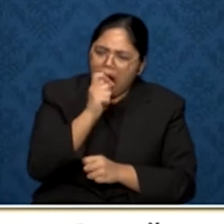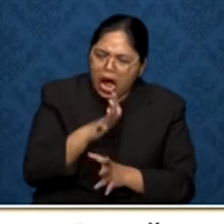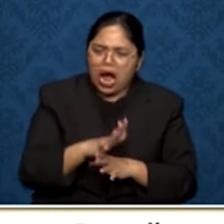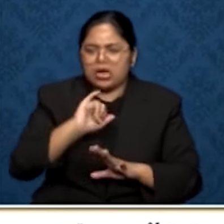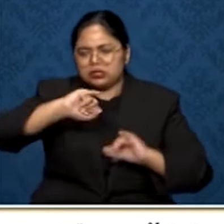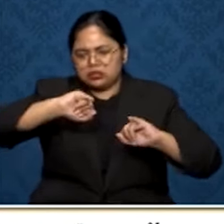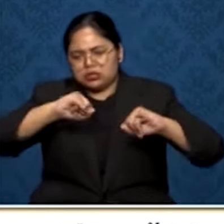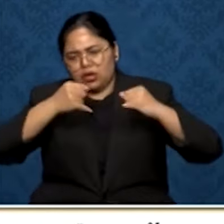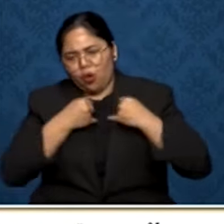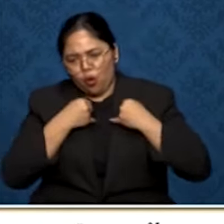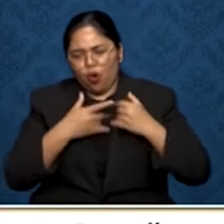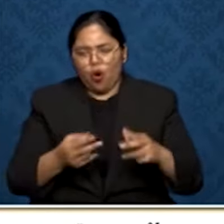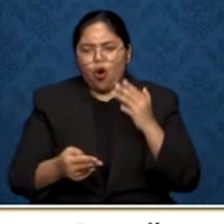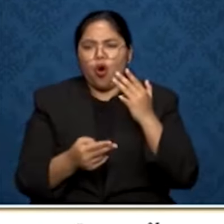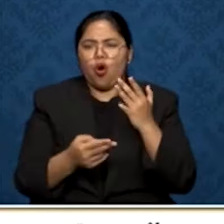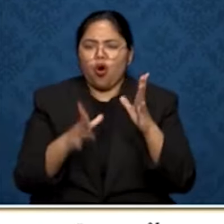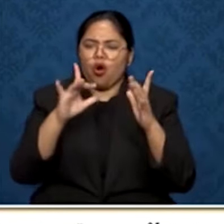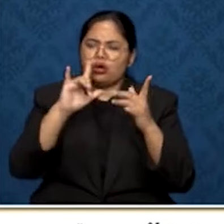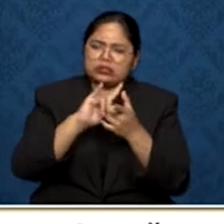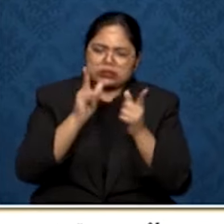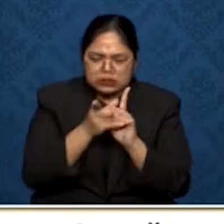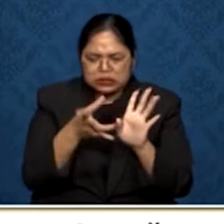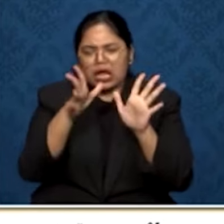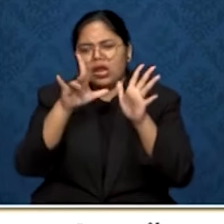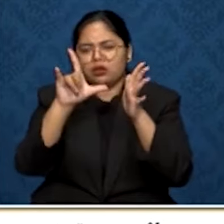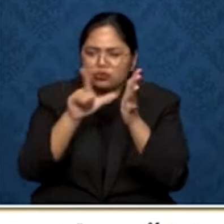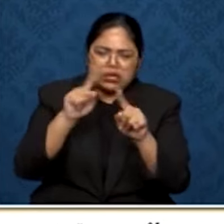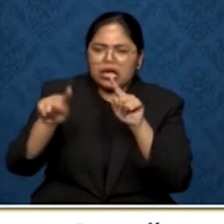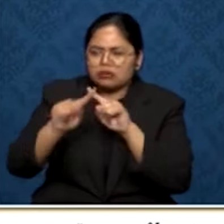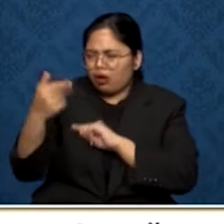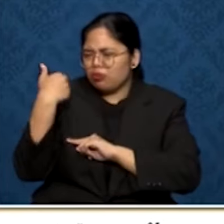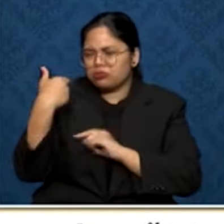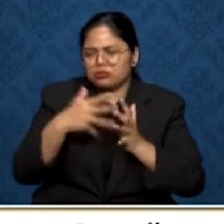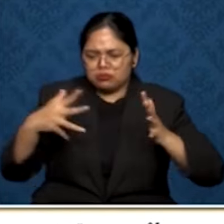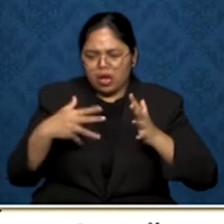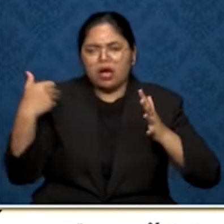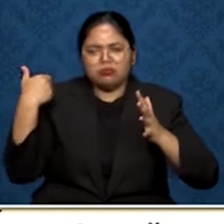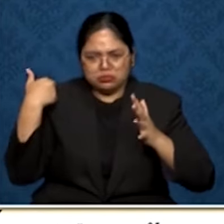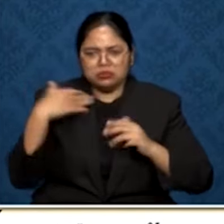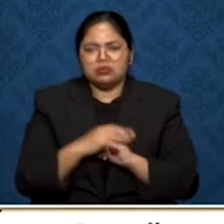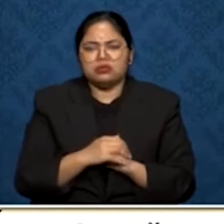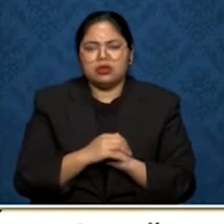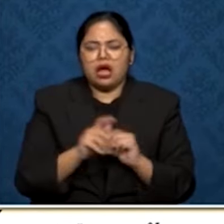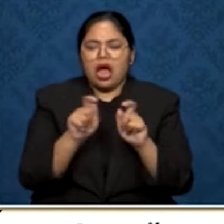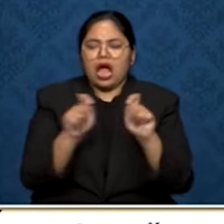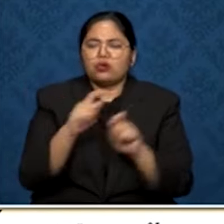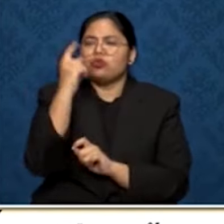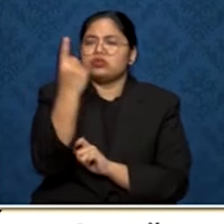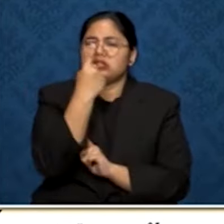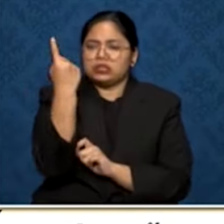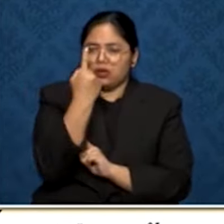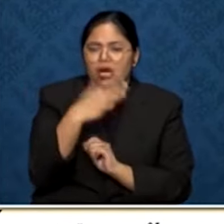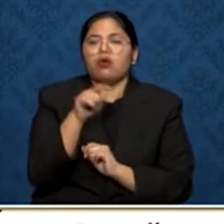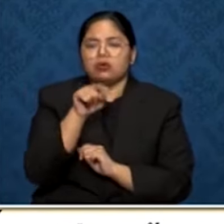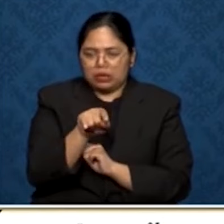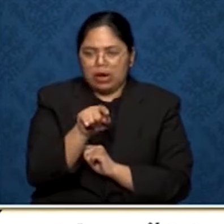่ จัดทุกาอีเว็เยอะ jedesUp Skill for sale น้ไปครับมาดูครับงานอ้การท้เที่ยว พอทำ